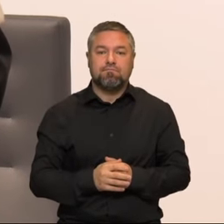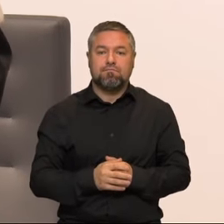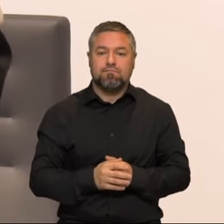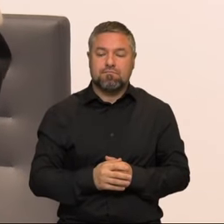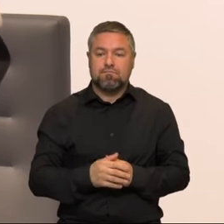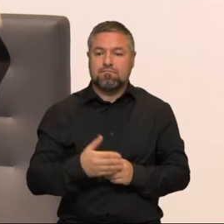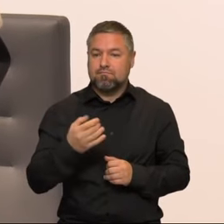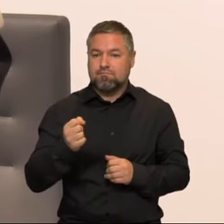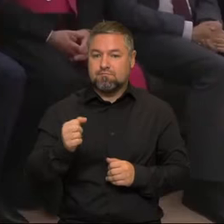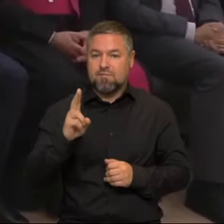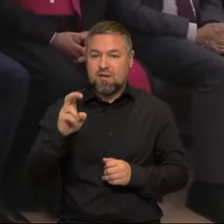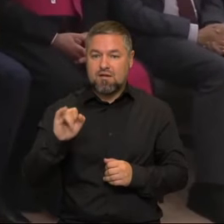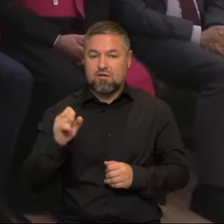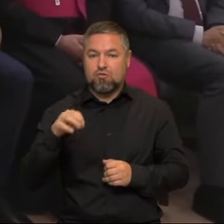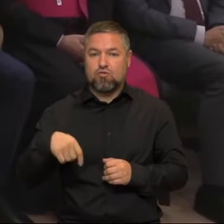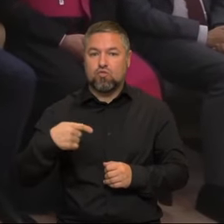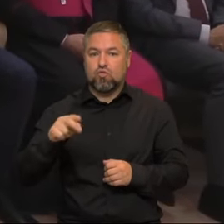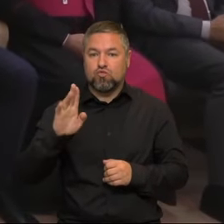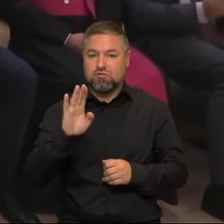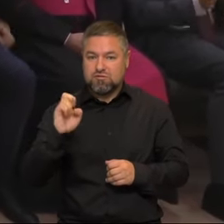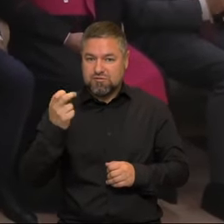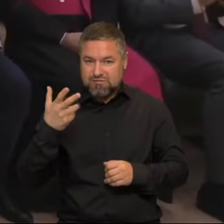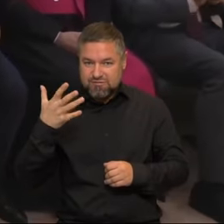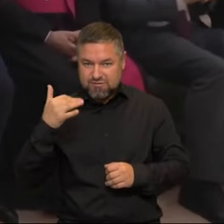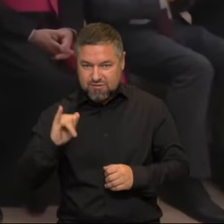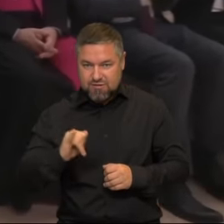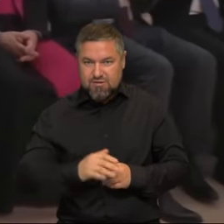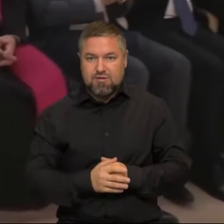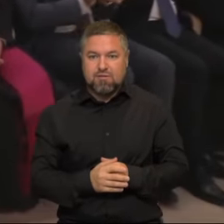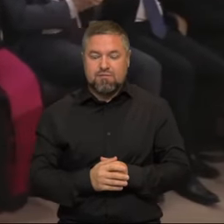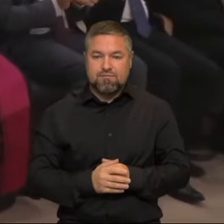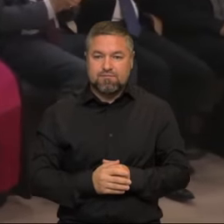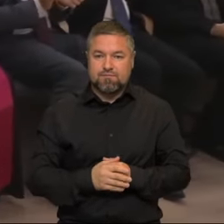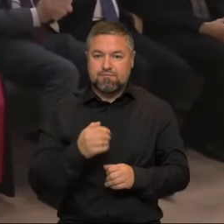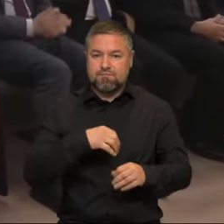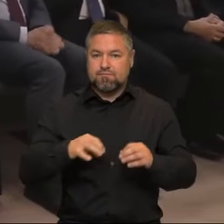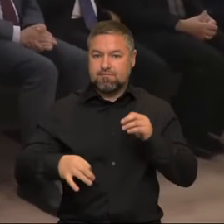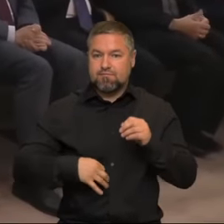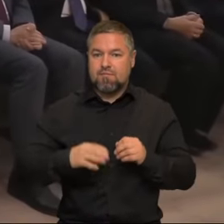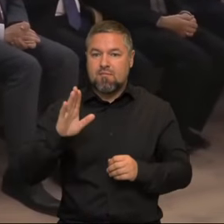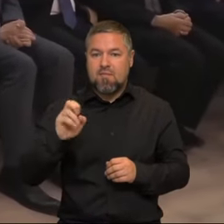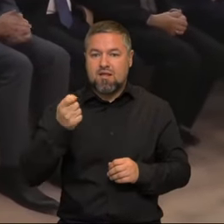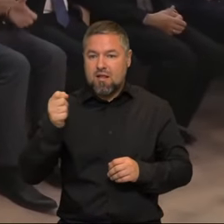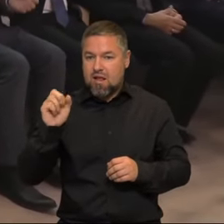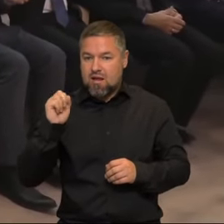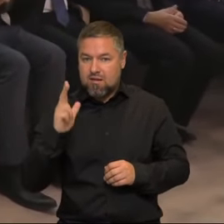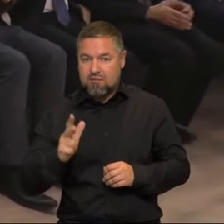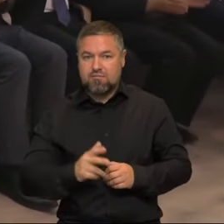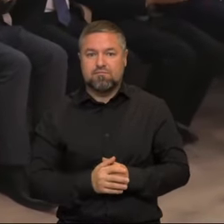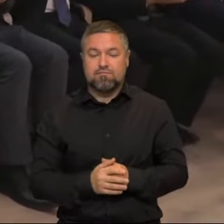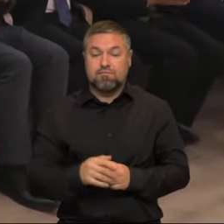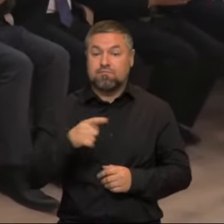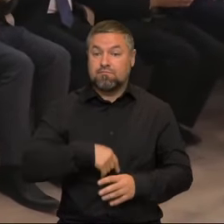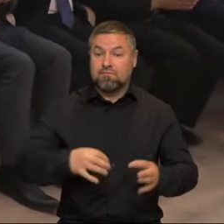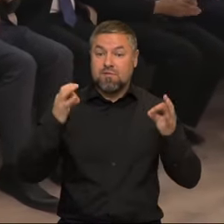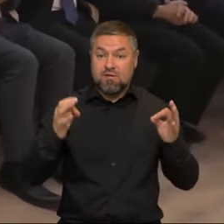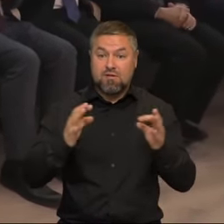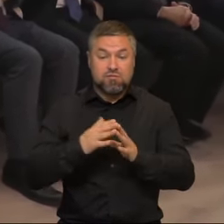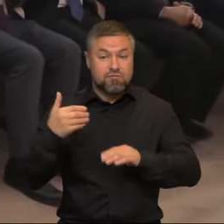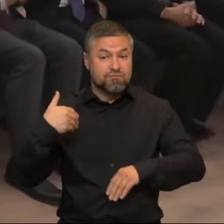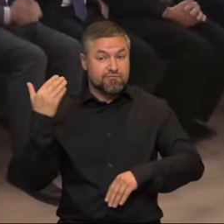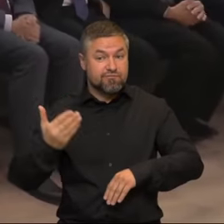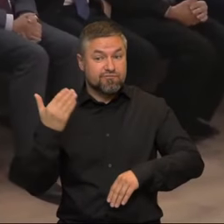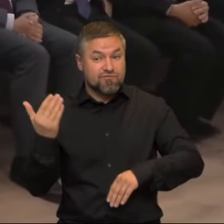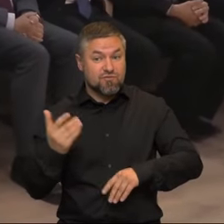pana magistra Kajetana Duszyńskiego, panią Aleksandrę Bednarek, którzy dziś wygłoszą